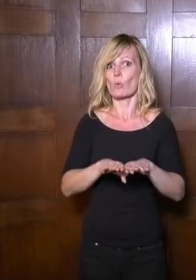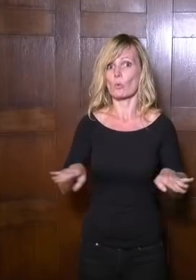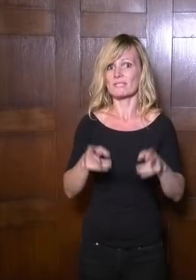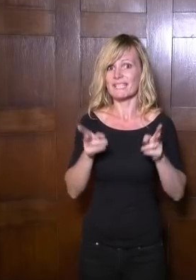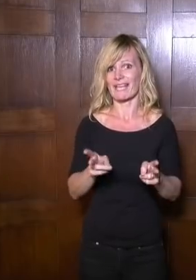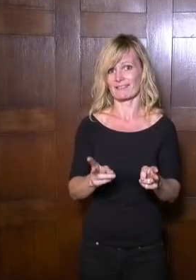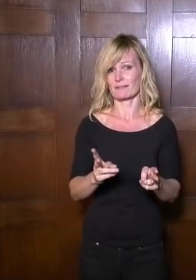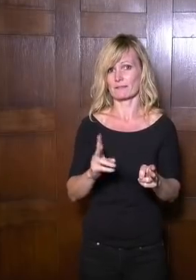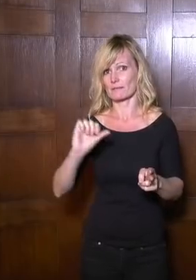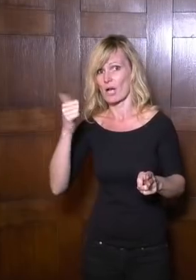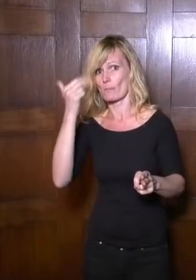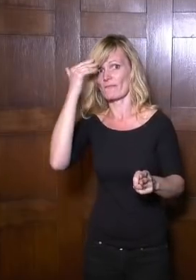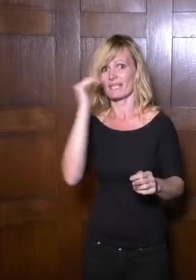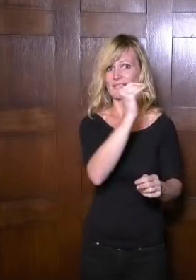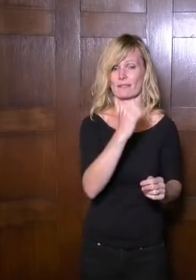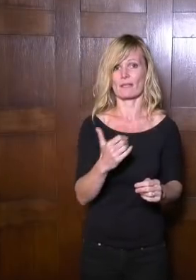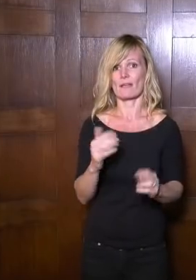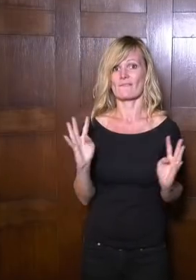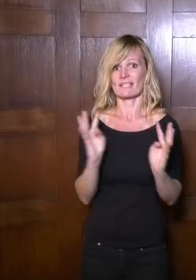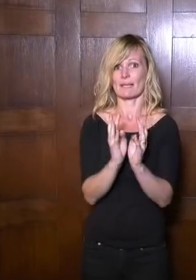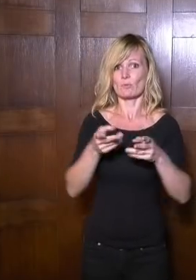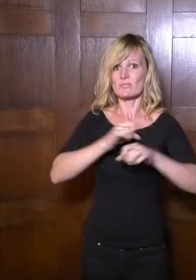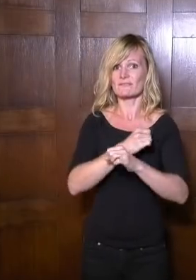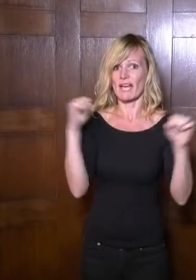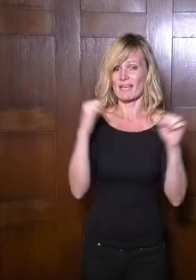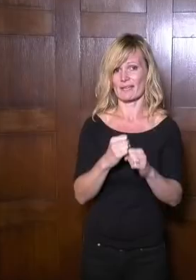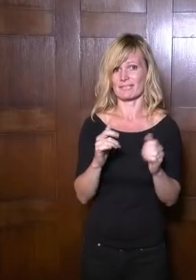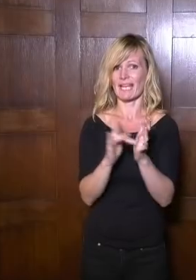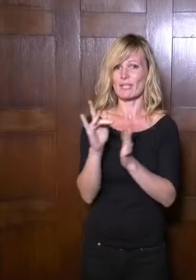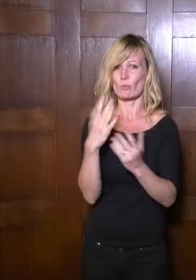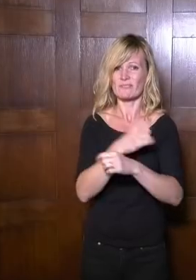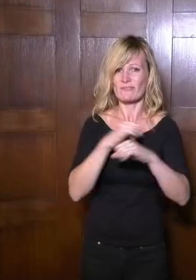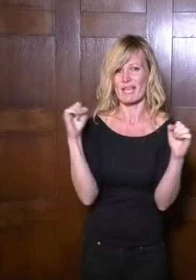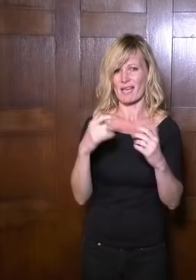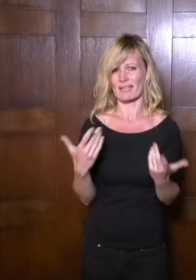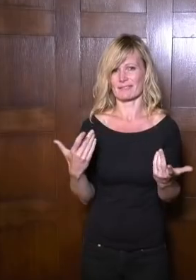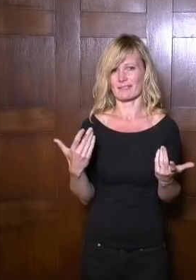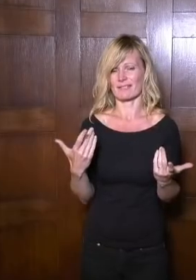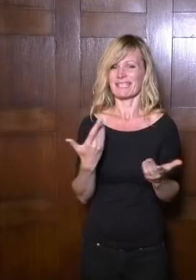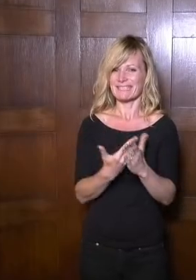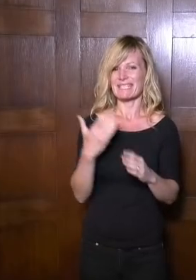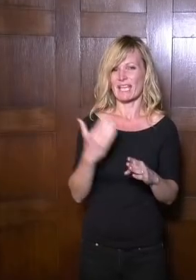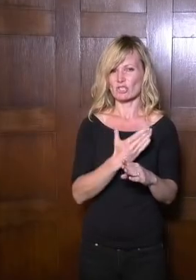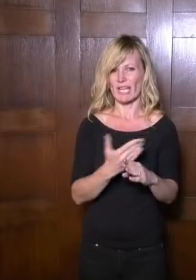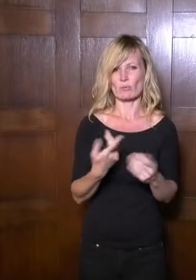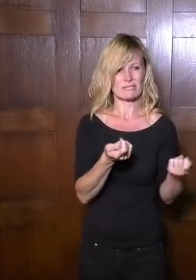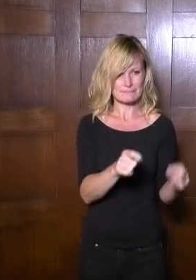allen voran die Versammlungsfreiheit, aber eben auch die Religionsfreiheit, das war natürlich eine sehr schmerzliche Entscheidung, die wir hier